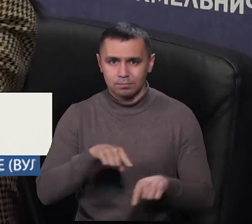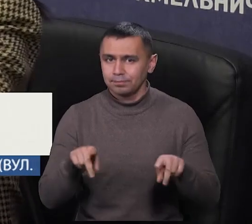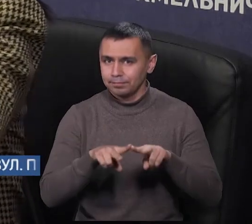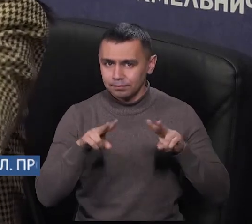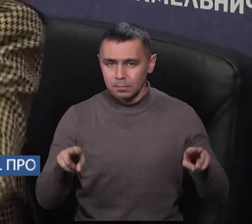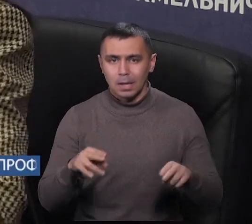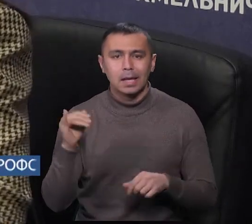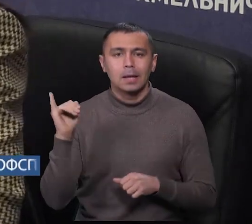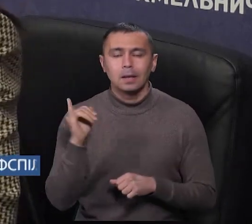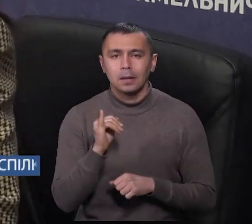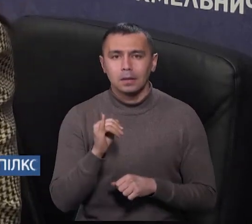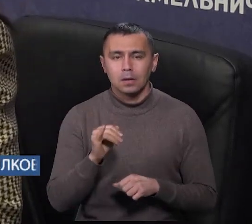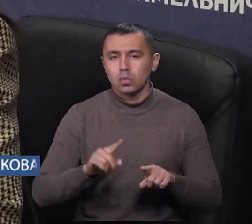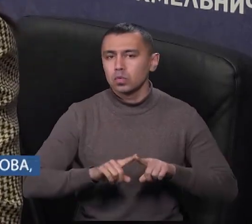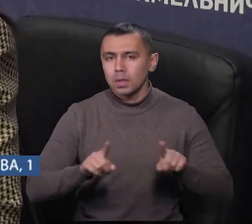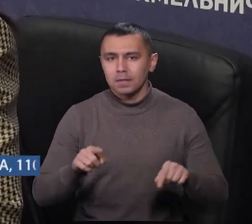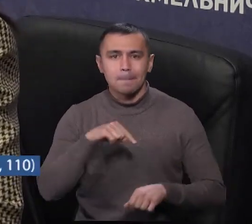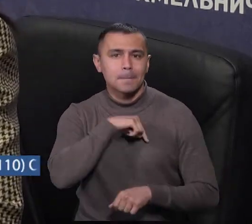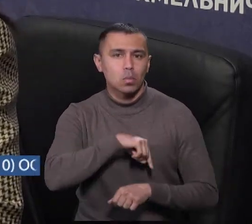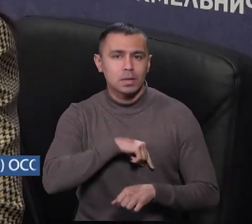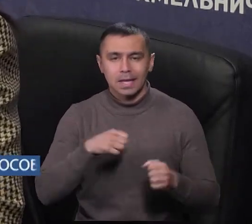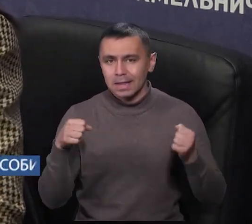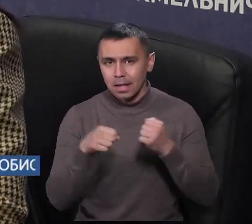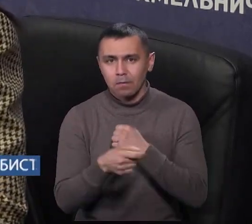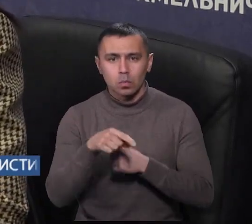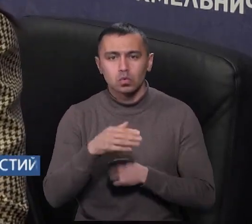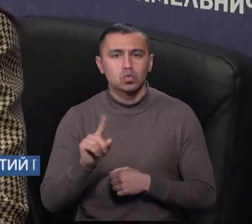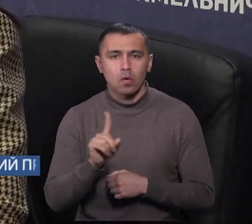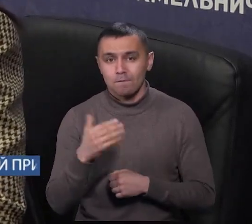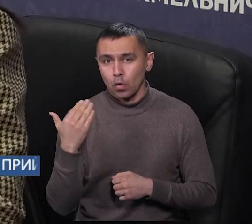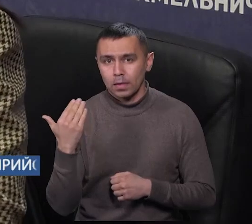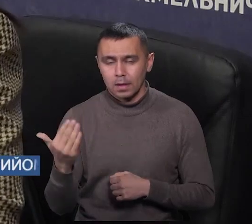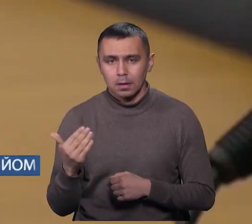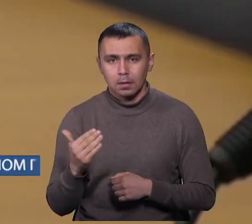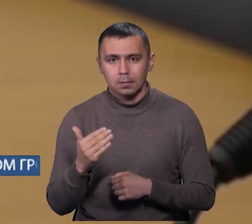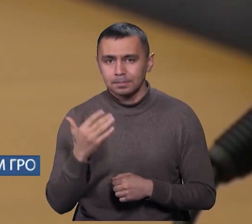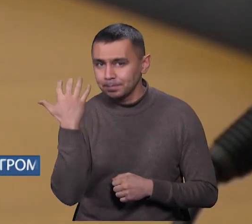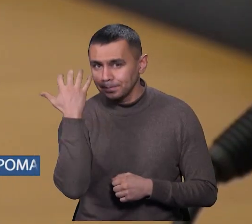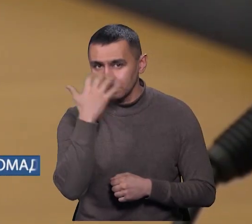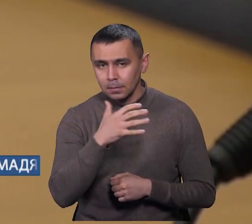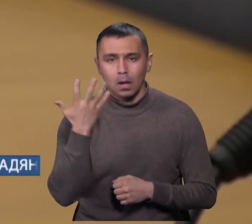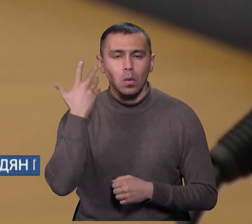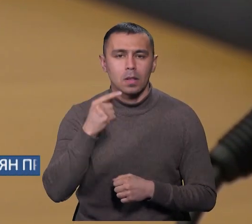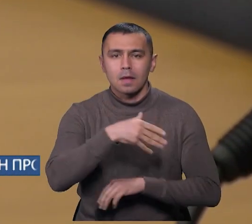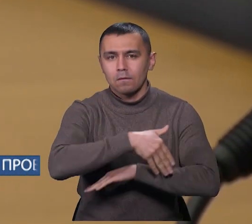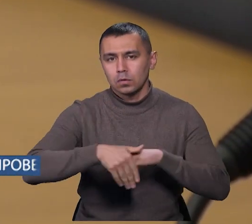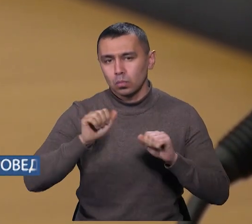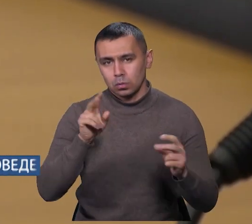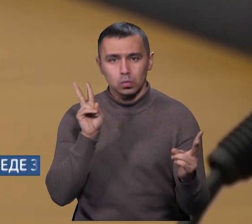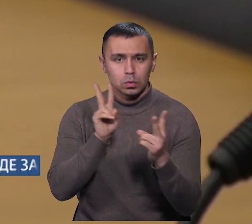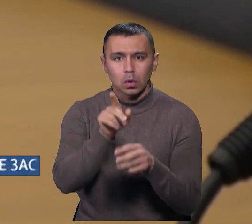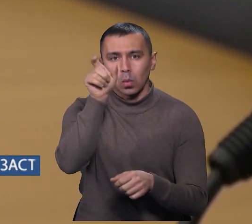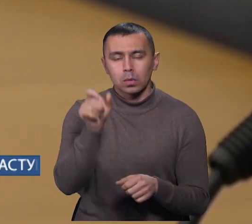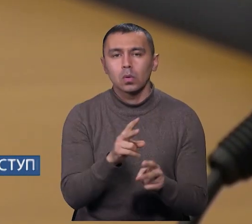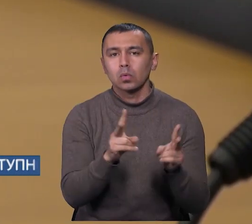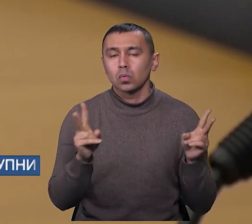І особливість психологічних травм в тому, що вони невидимі. І коли на вулиці можемо зустріти людину,